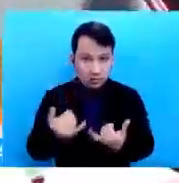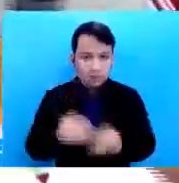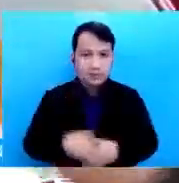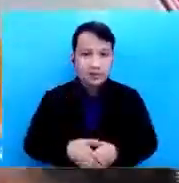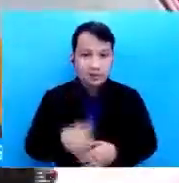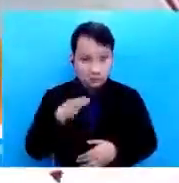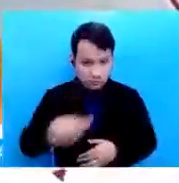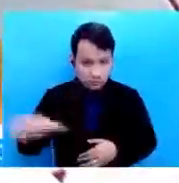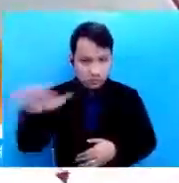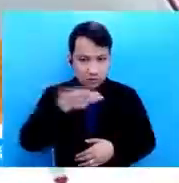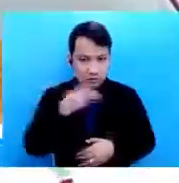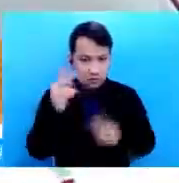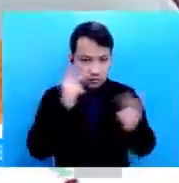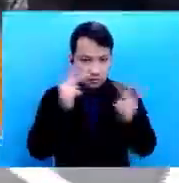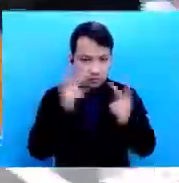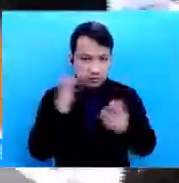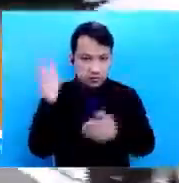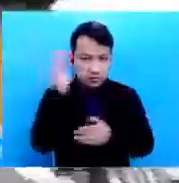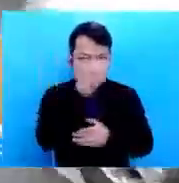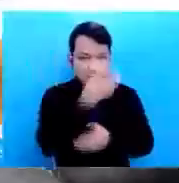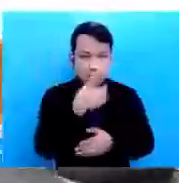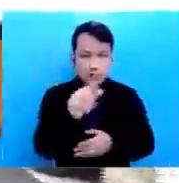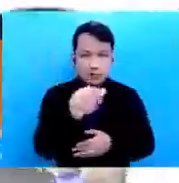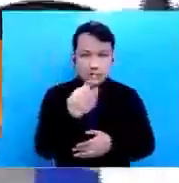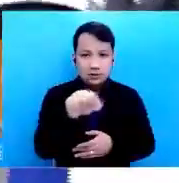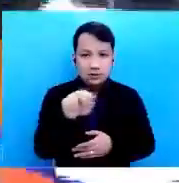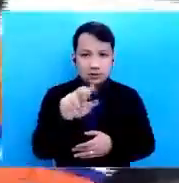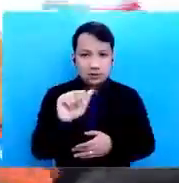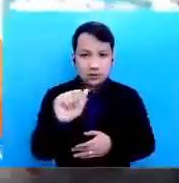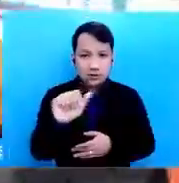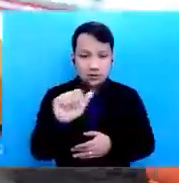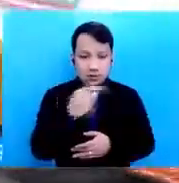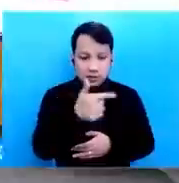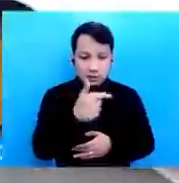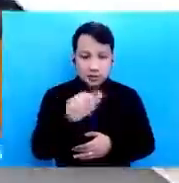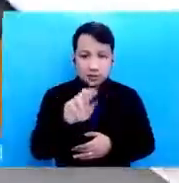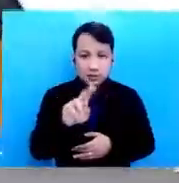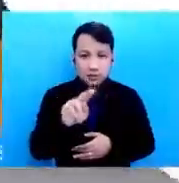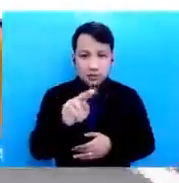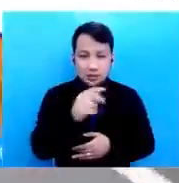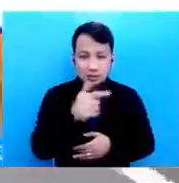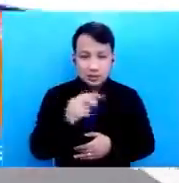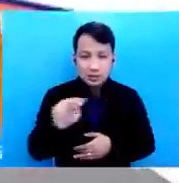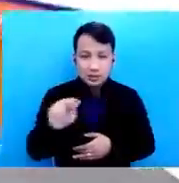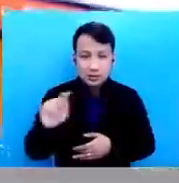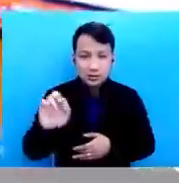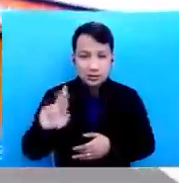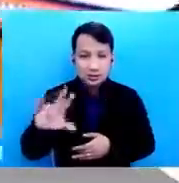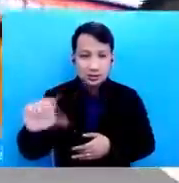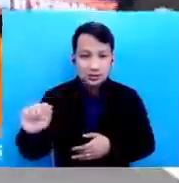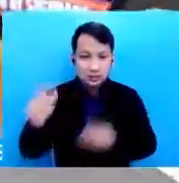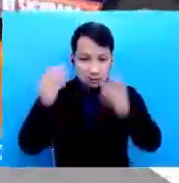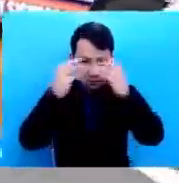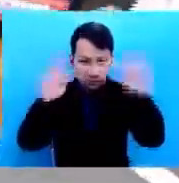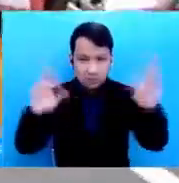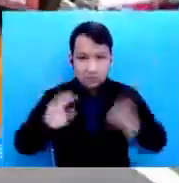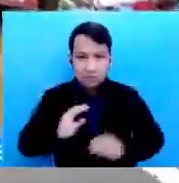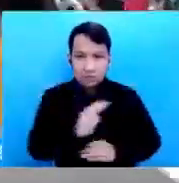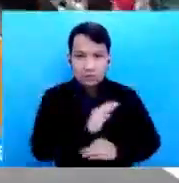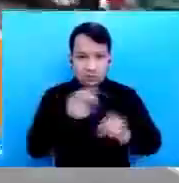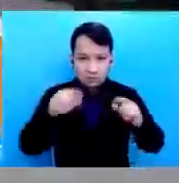ang kanyang motorcade ang bayan ng Tanza at General Trias at makikipagpulong din si Marcos Jr. sa mga mayor at congressman ng